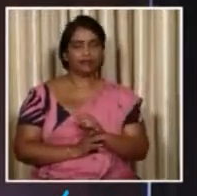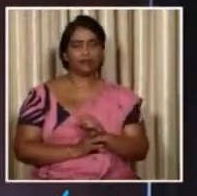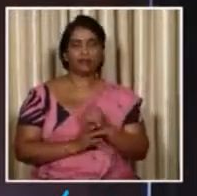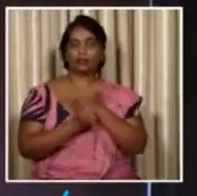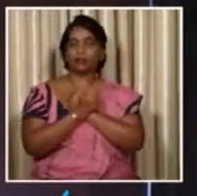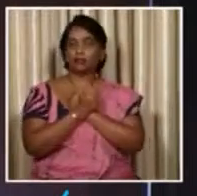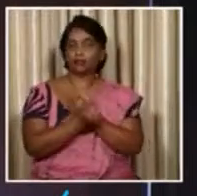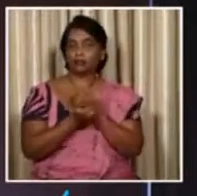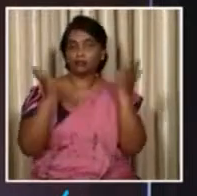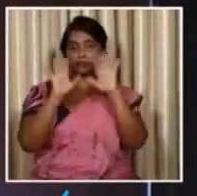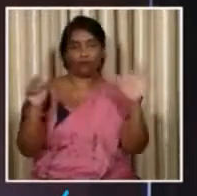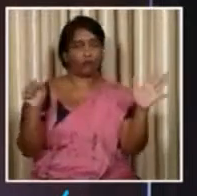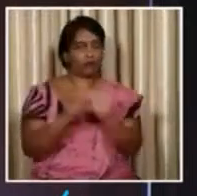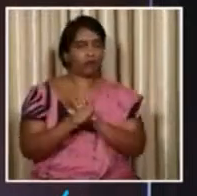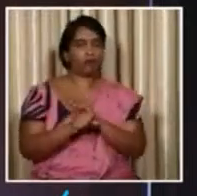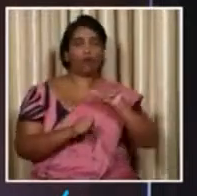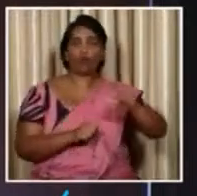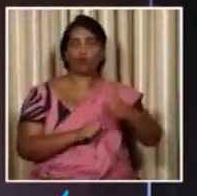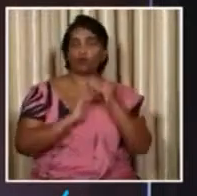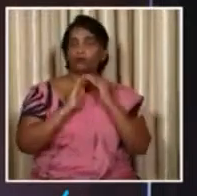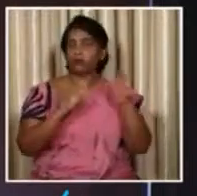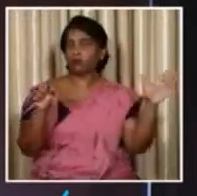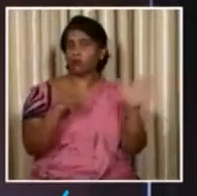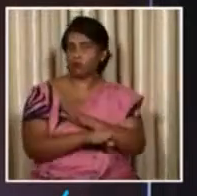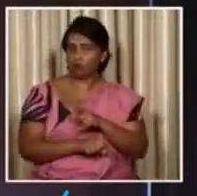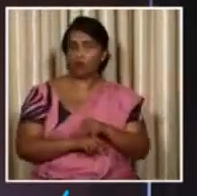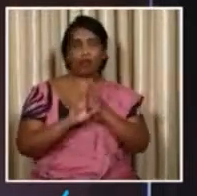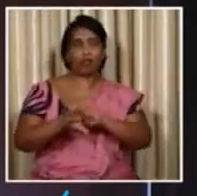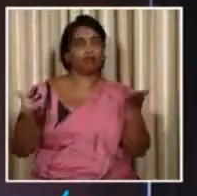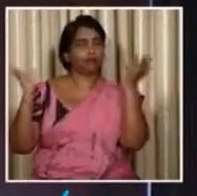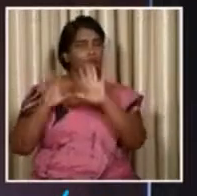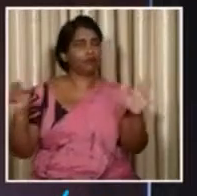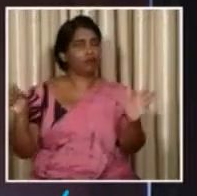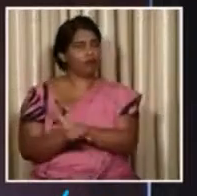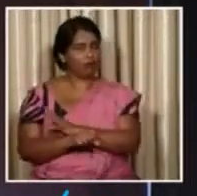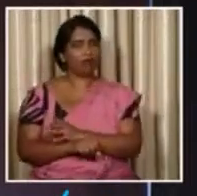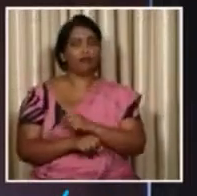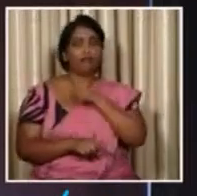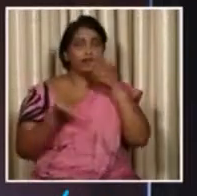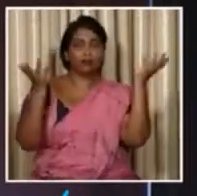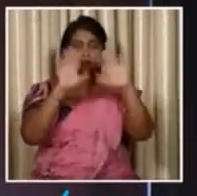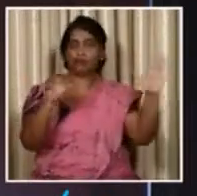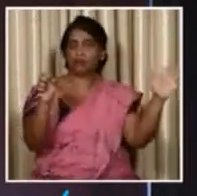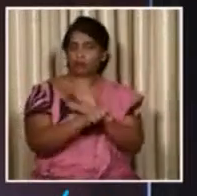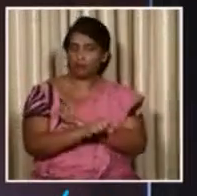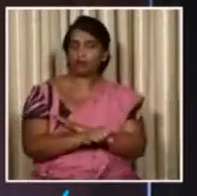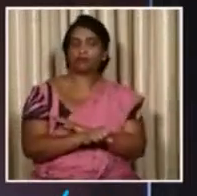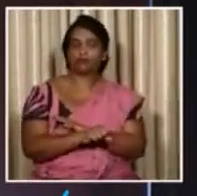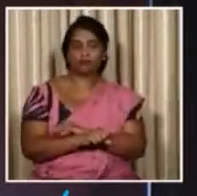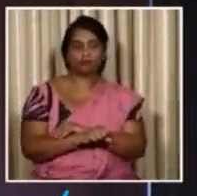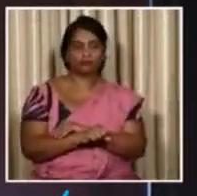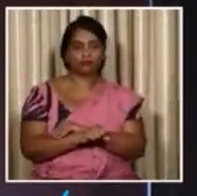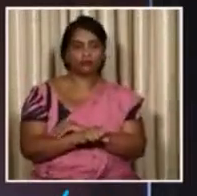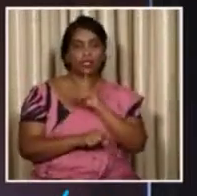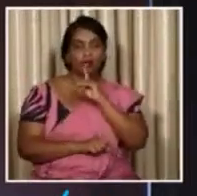හිර මැදිරි පිරිලා පුනරුත්ථාපන කඳවුරු පිරිලා ළමා නිවාස පිරිලා මහලු නිවාස පිරිලා ලස්සනට යා කියනකොට හරි